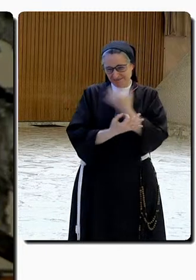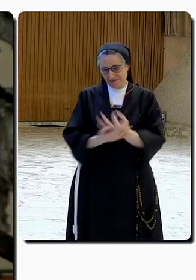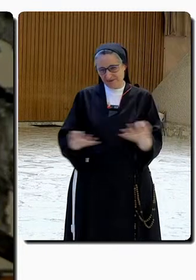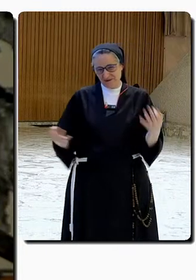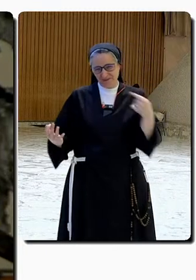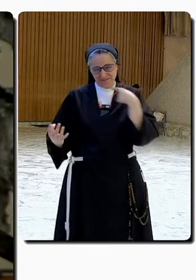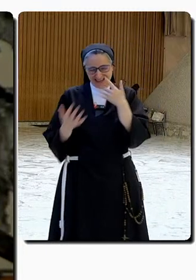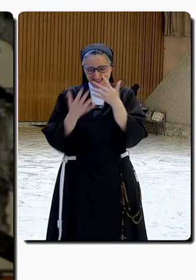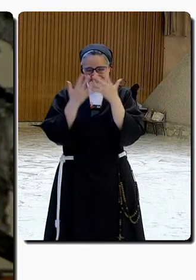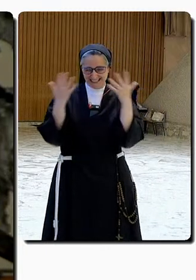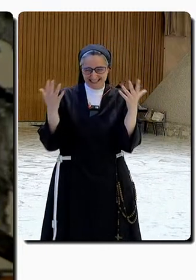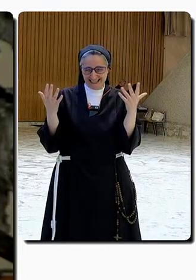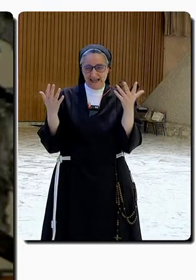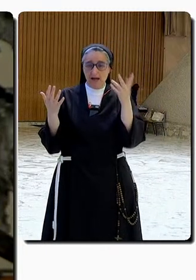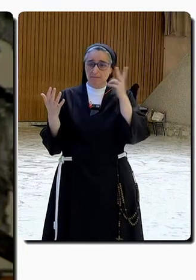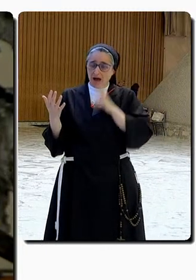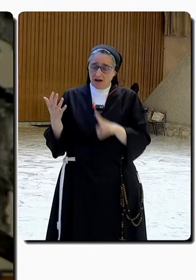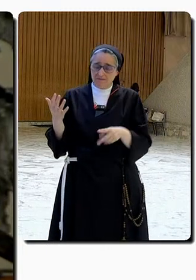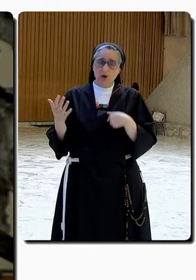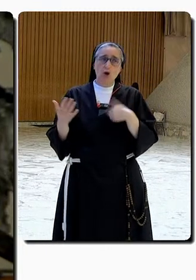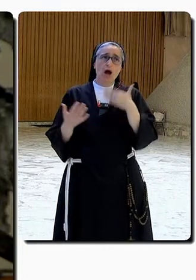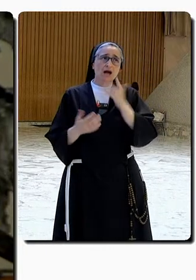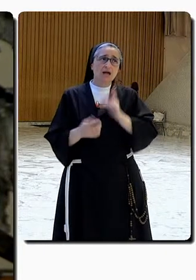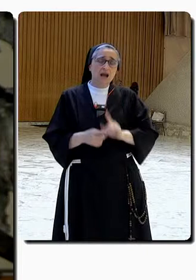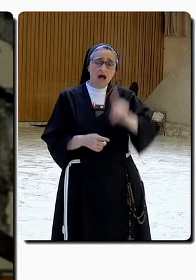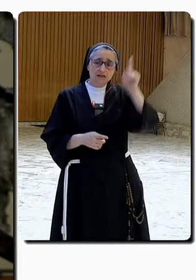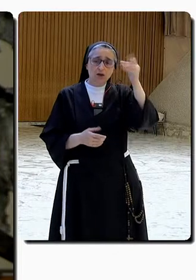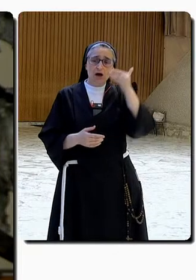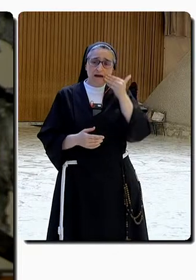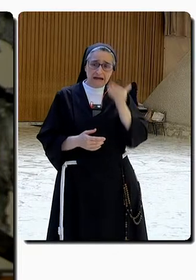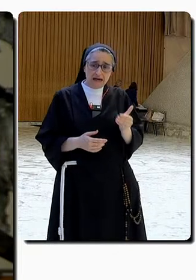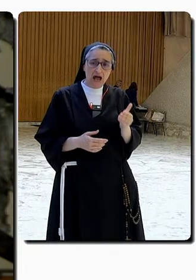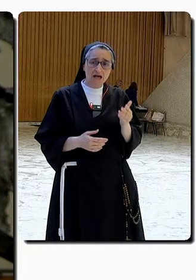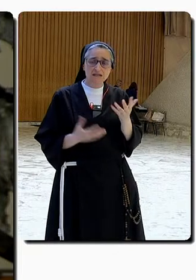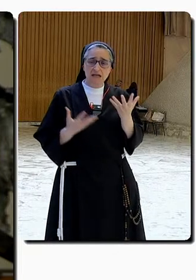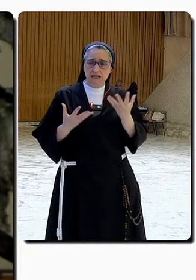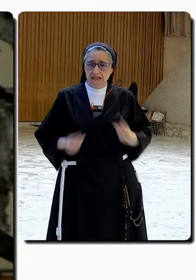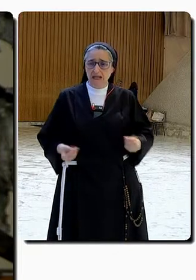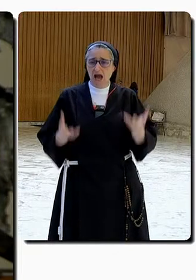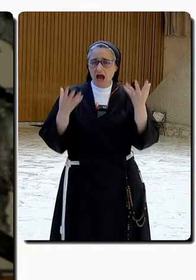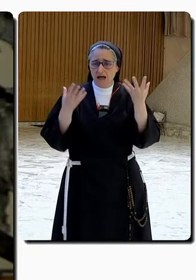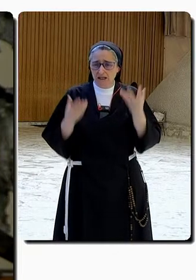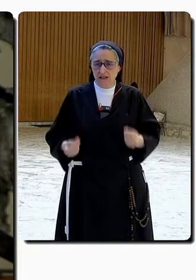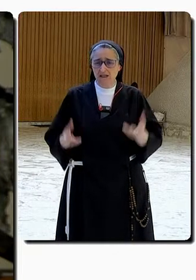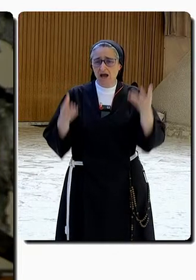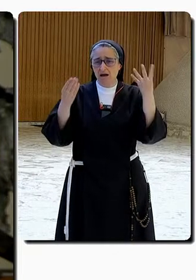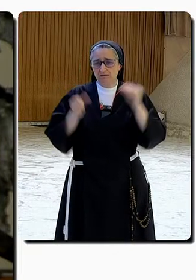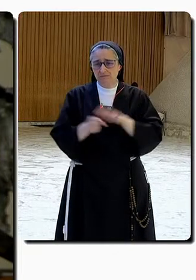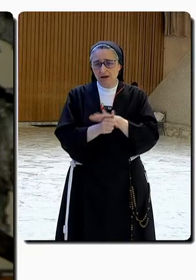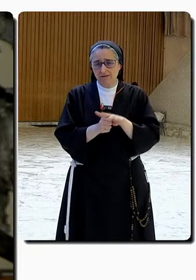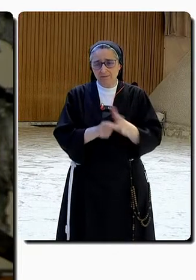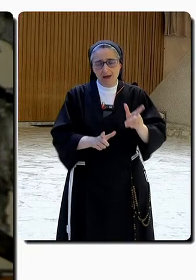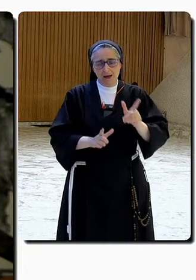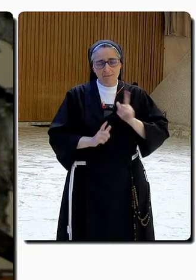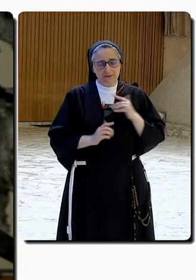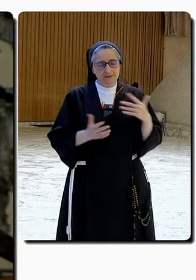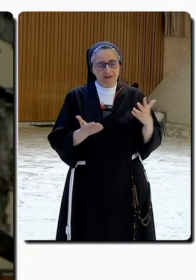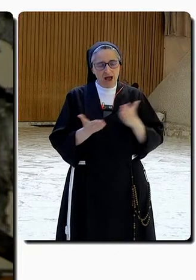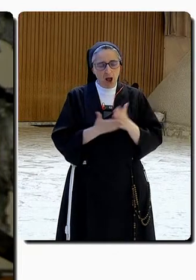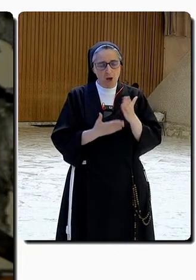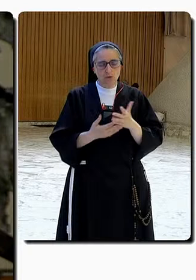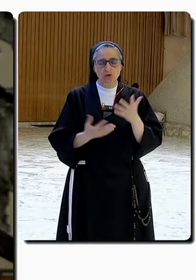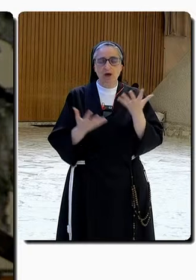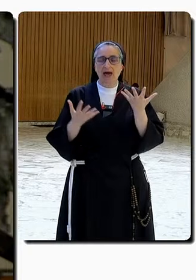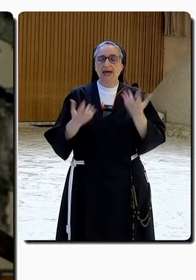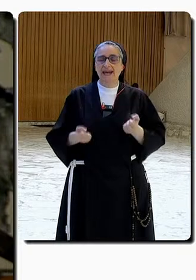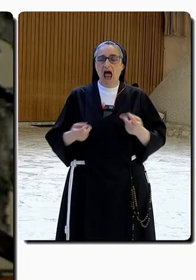In ogni modo, sono molto grato a Dio e alle tantissime famiglie che mi aiutano a vivere nella